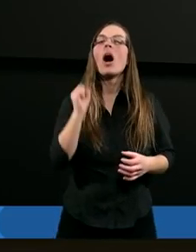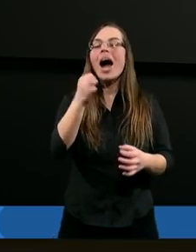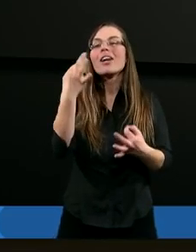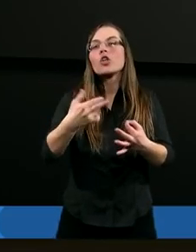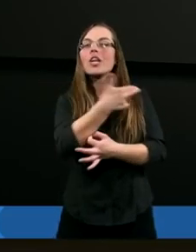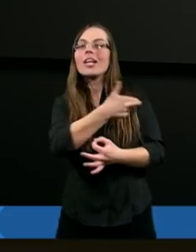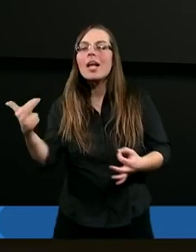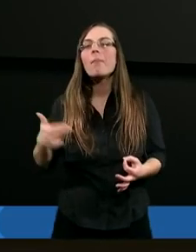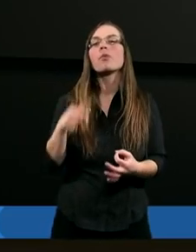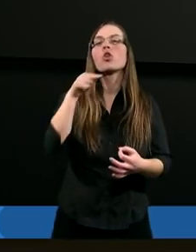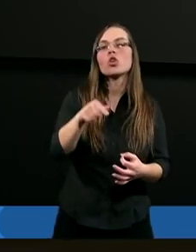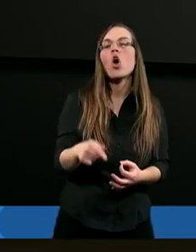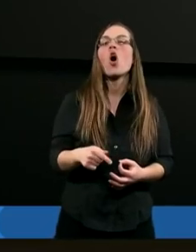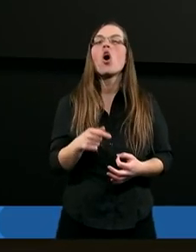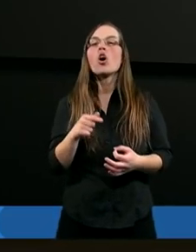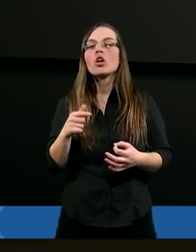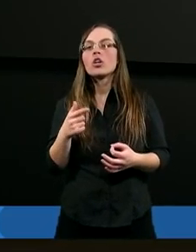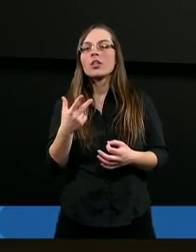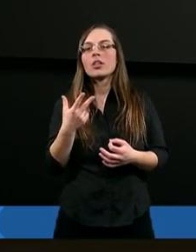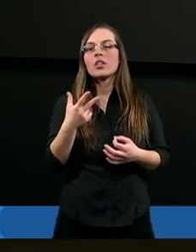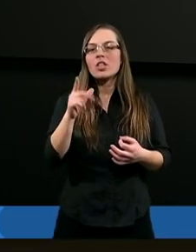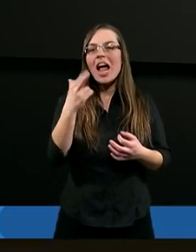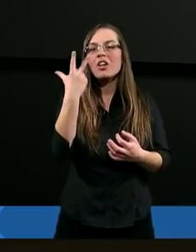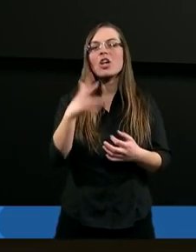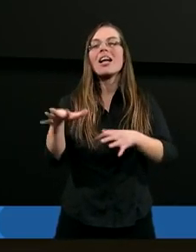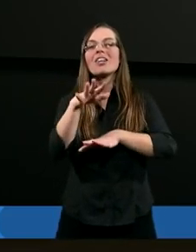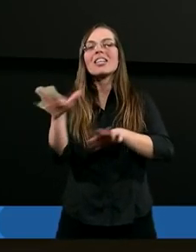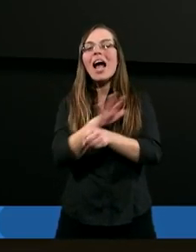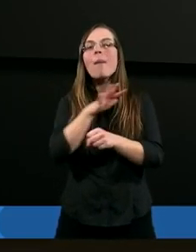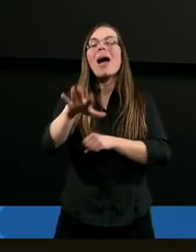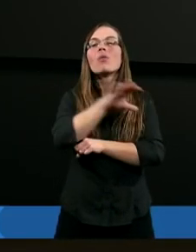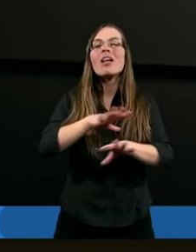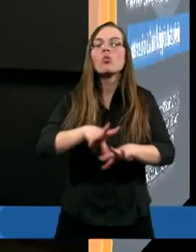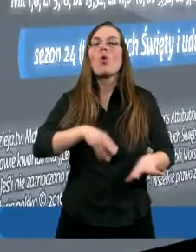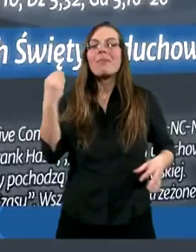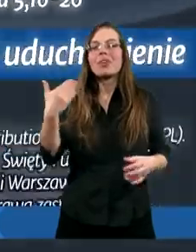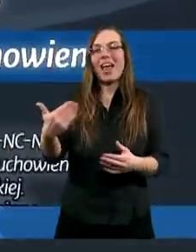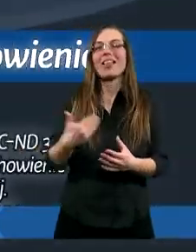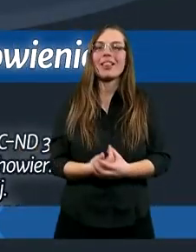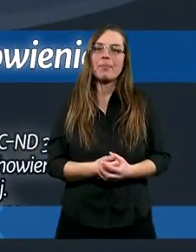dzisiejszy temat to chrzest i napełnienie Duchem Świętym.